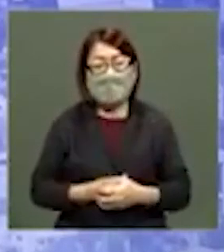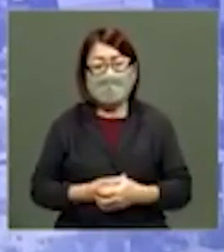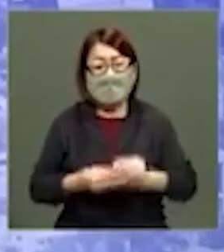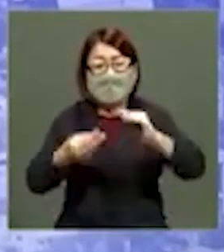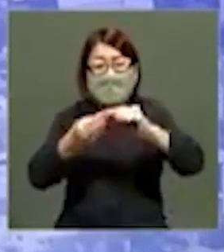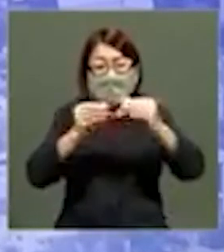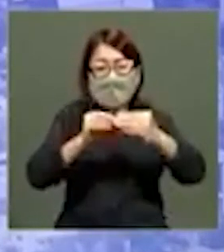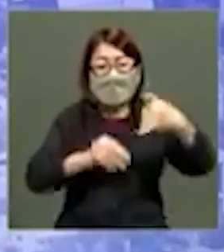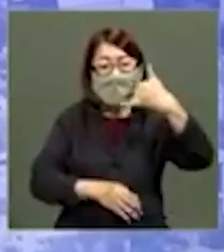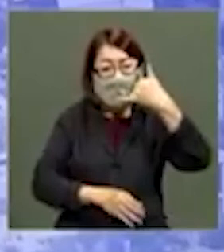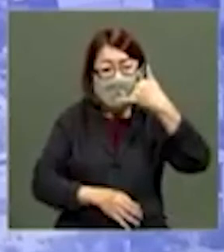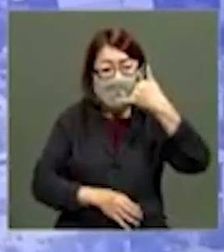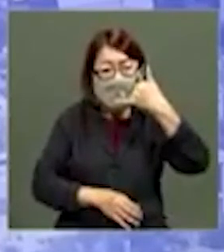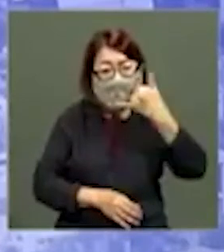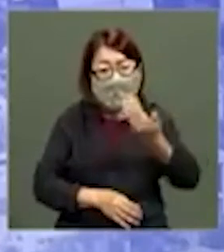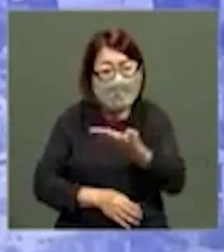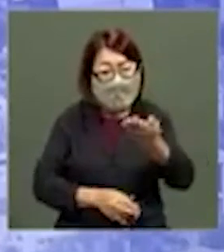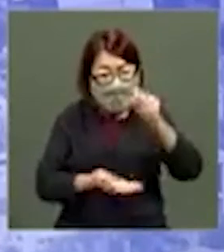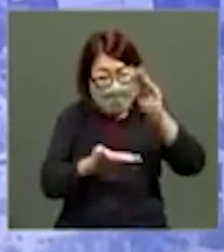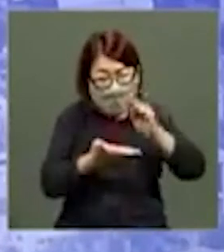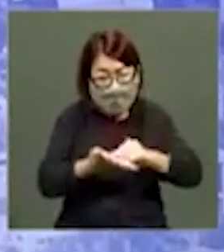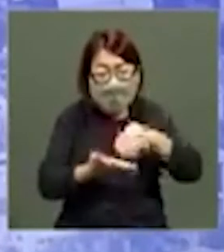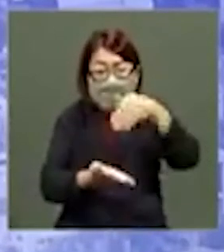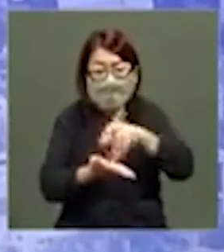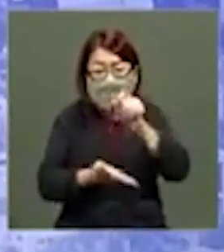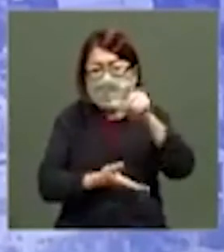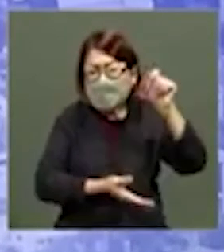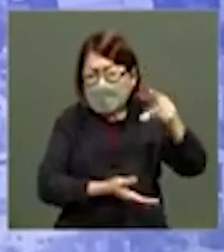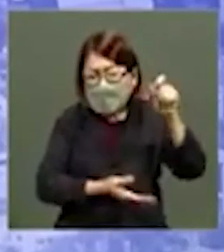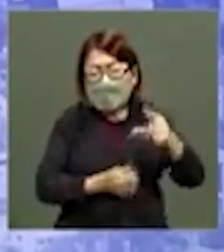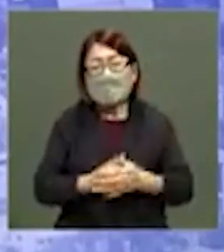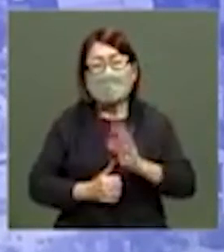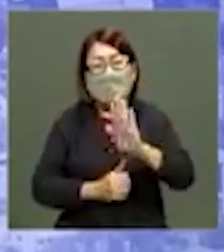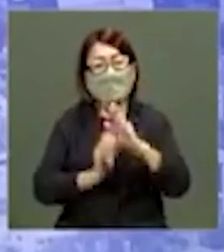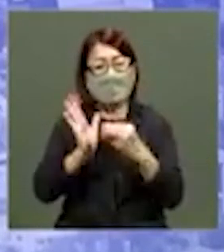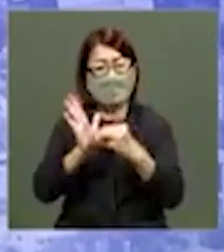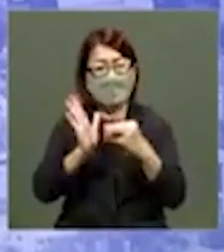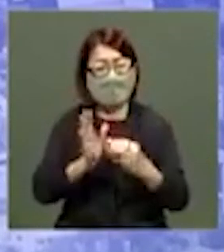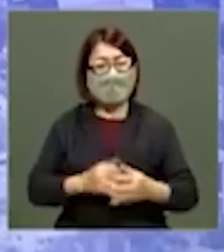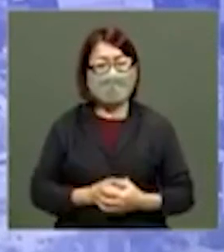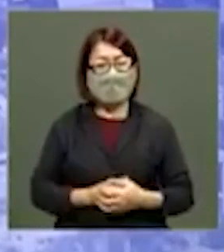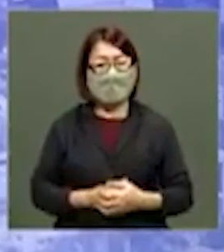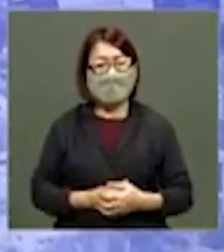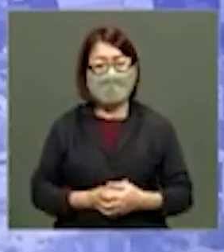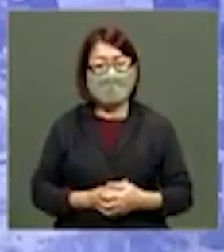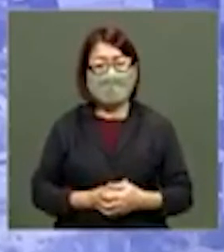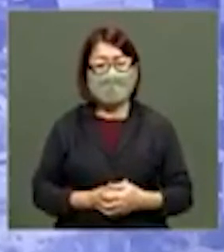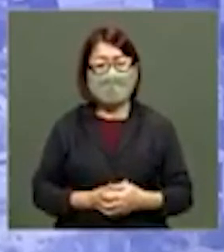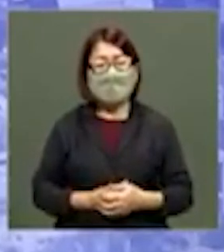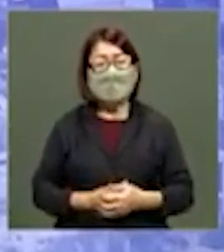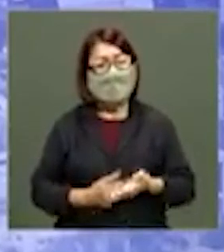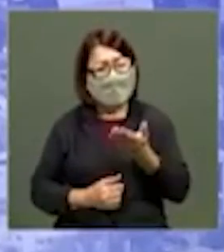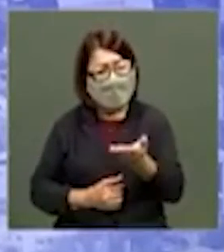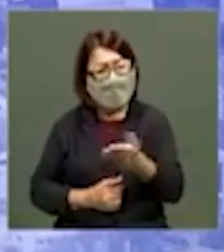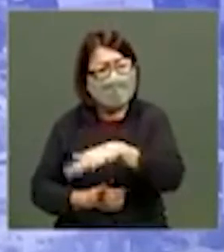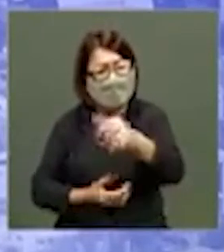อร์นี้ไว้นะครับศูนย์ปฏิบัติการฉุกเฉินด้านสาธารณสุขสำนักอนามัยของกรุงเทพมหานครขอแรงท่าน